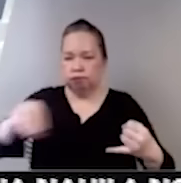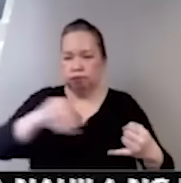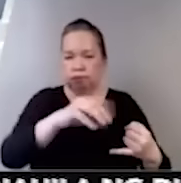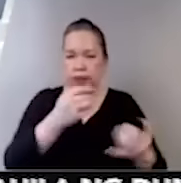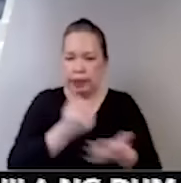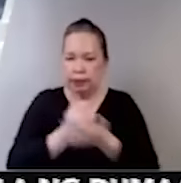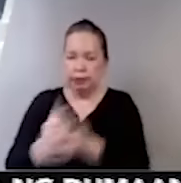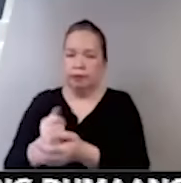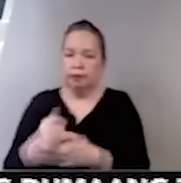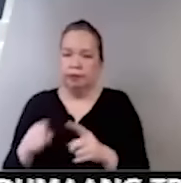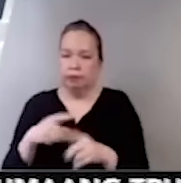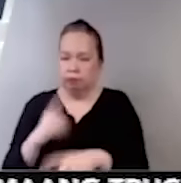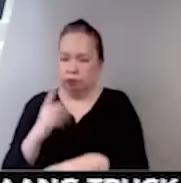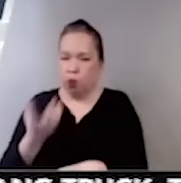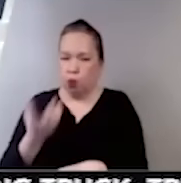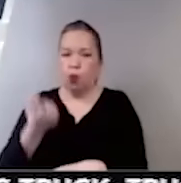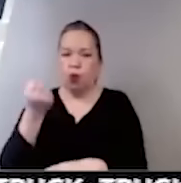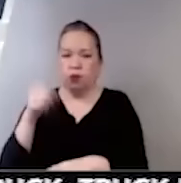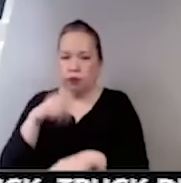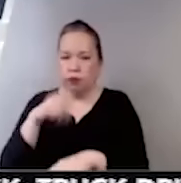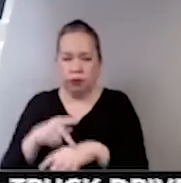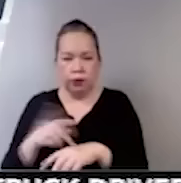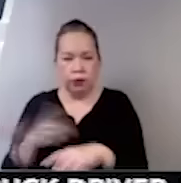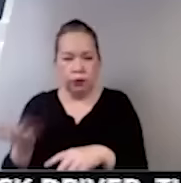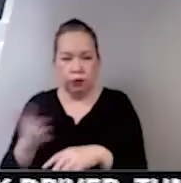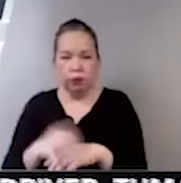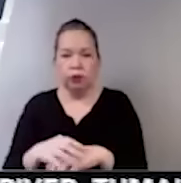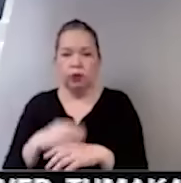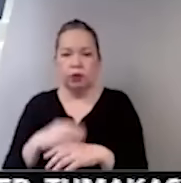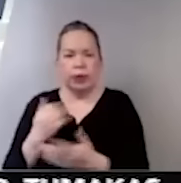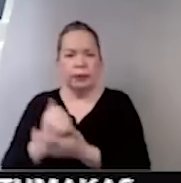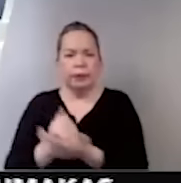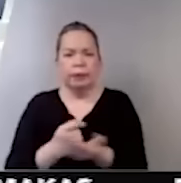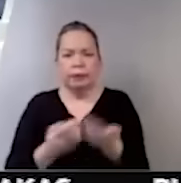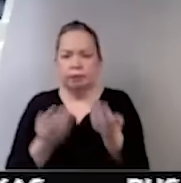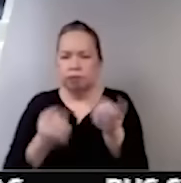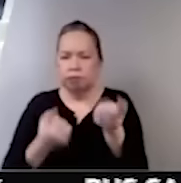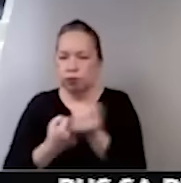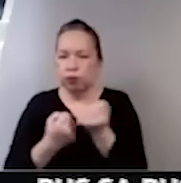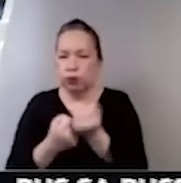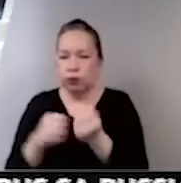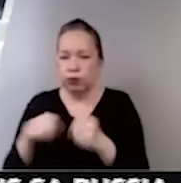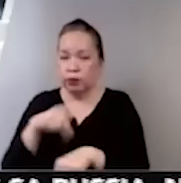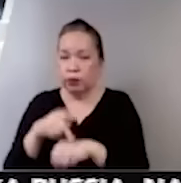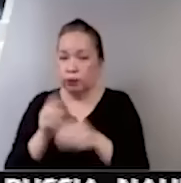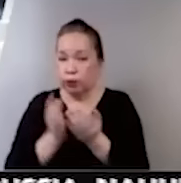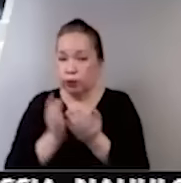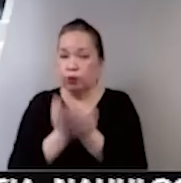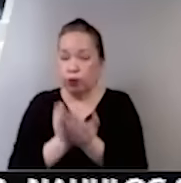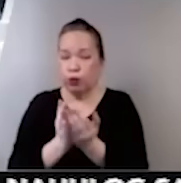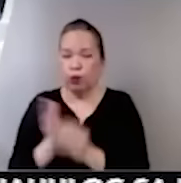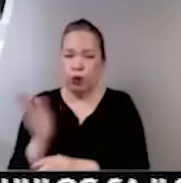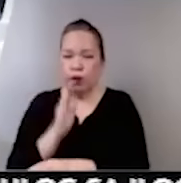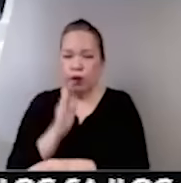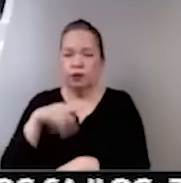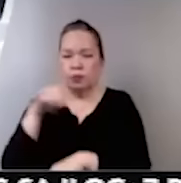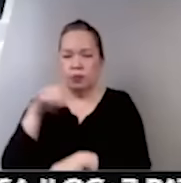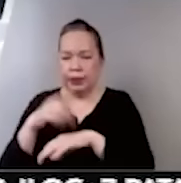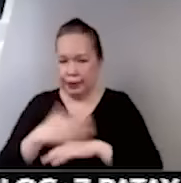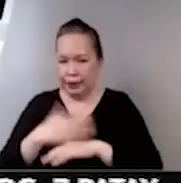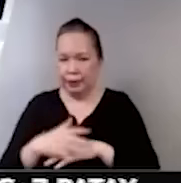ng higit na kakayanan ang mga nagpapatrolya nating mga barko sa West Philippine Sea at iba pang teritoryo. Pinag-uusapan pa raw